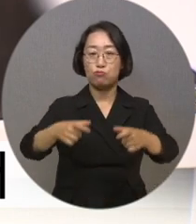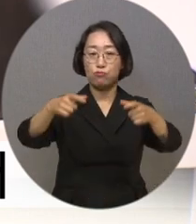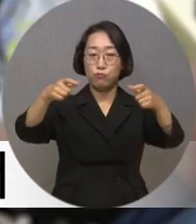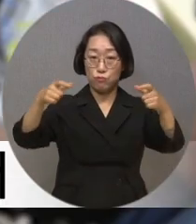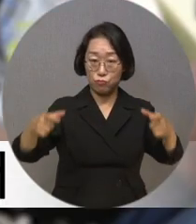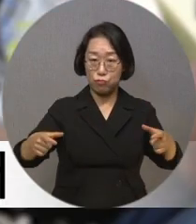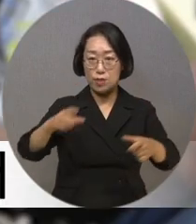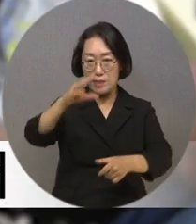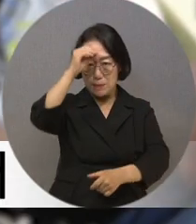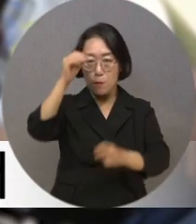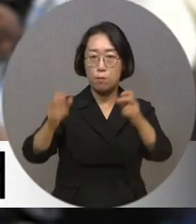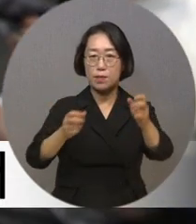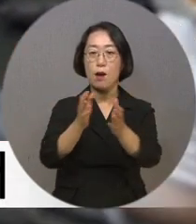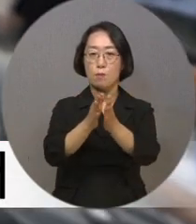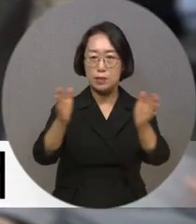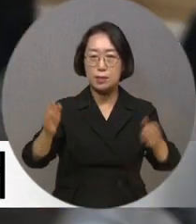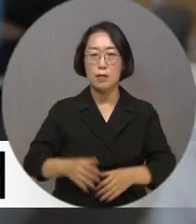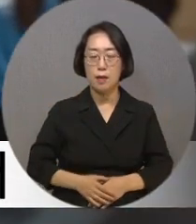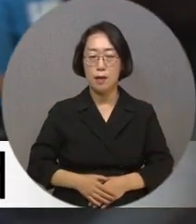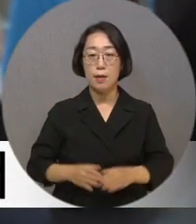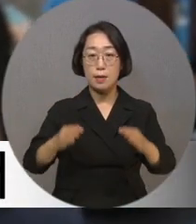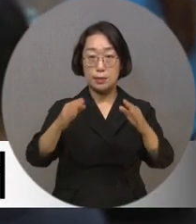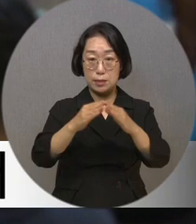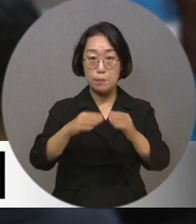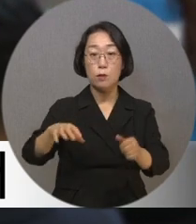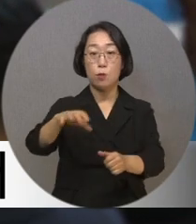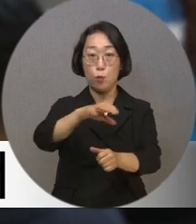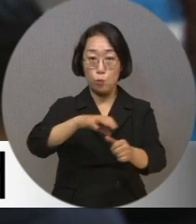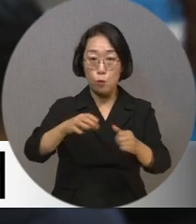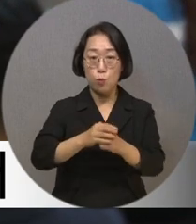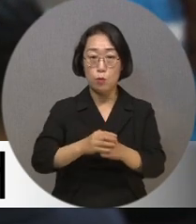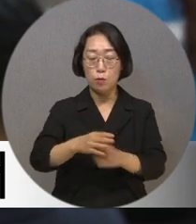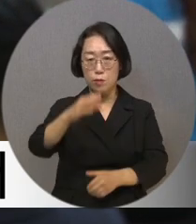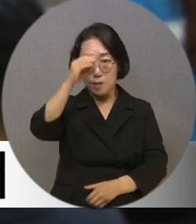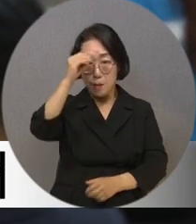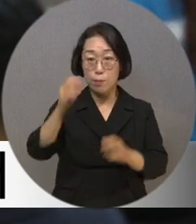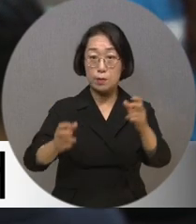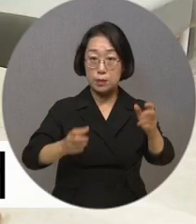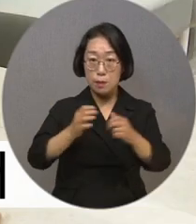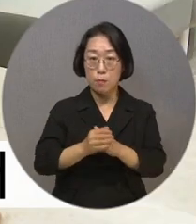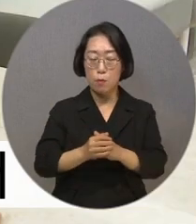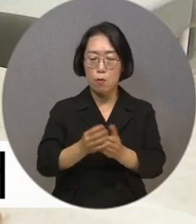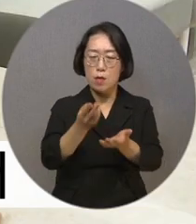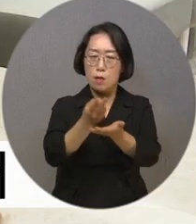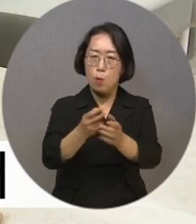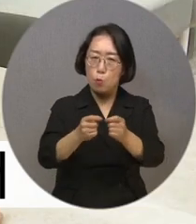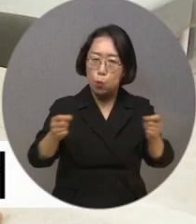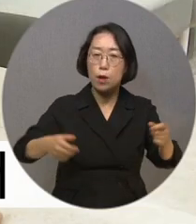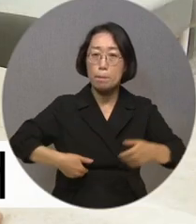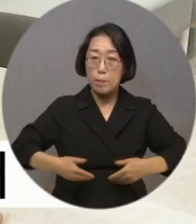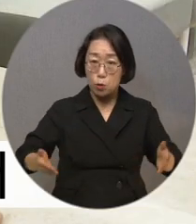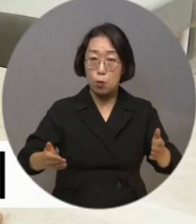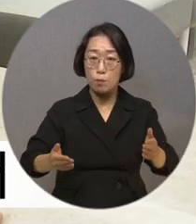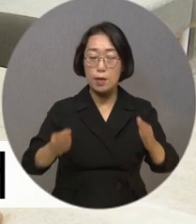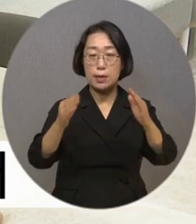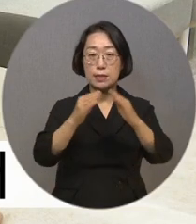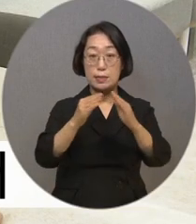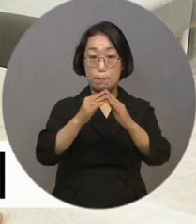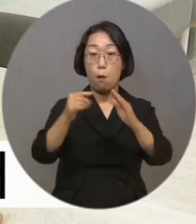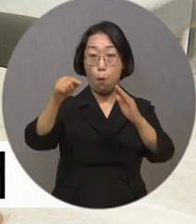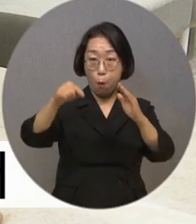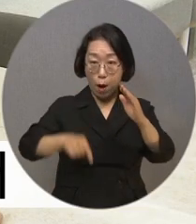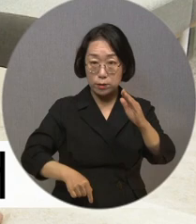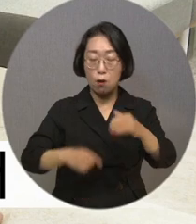밝혔습니다. 재가 의료급여 시범사업은 입원 필요가 낮은 장기입원 의료급여 수급자가 퇴원 뒤